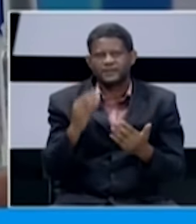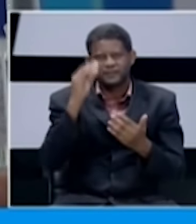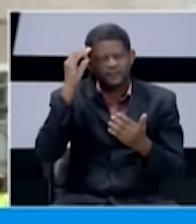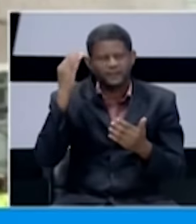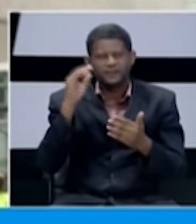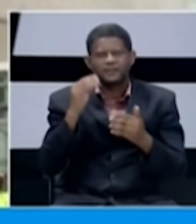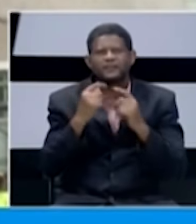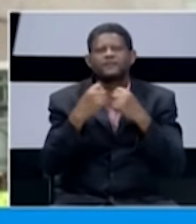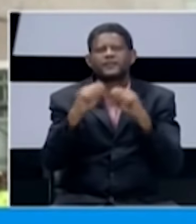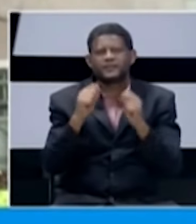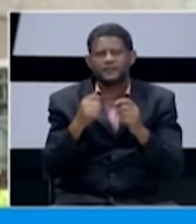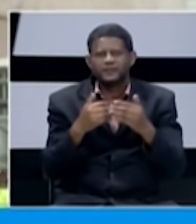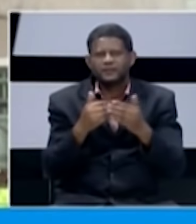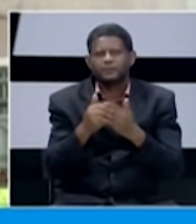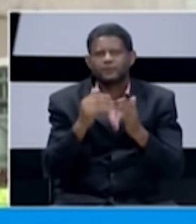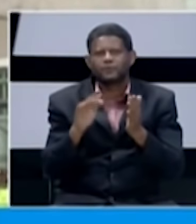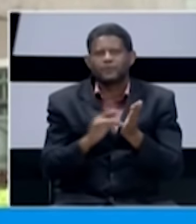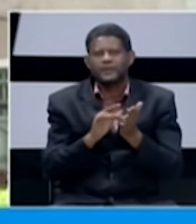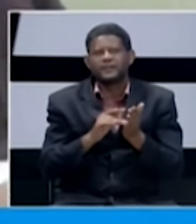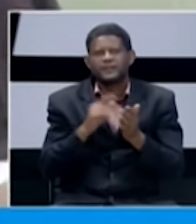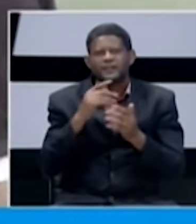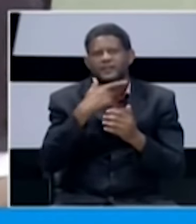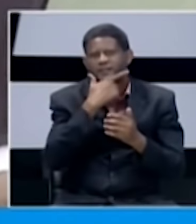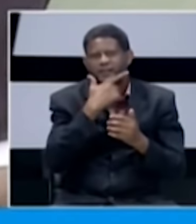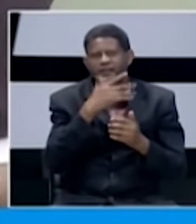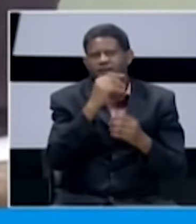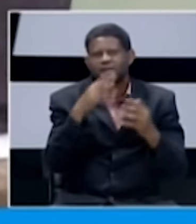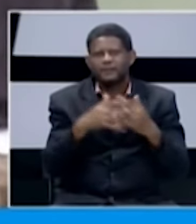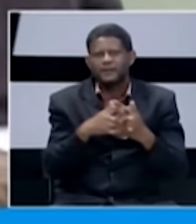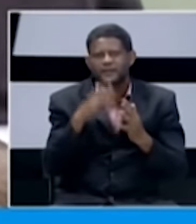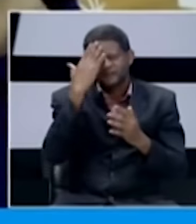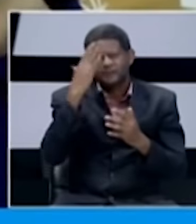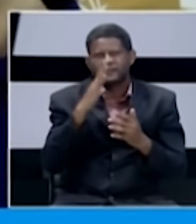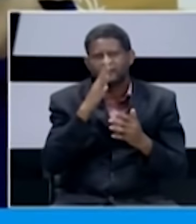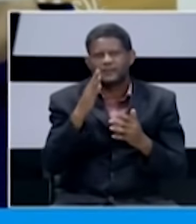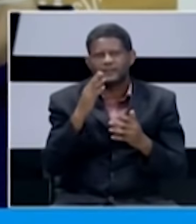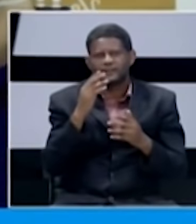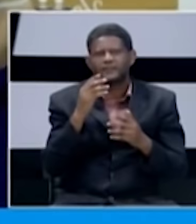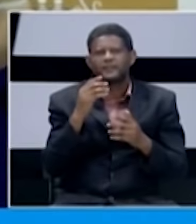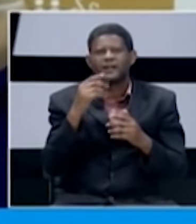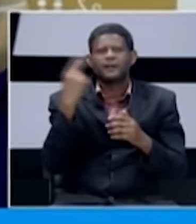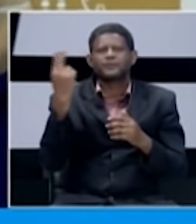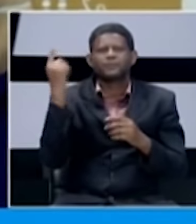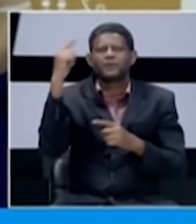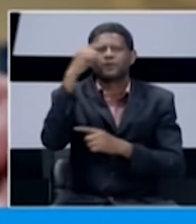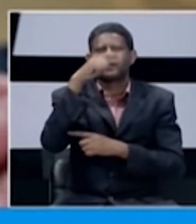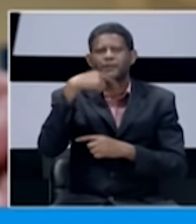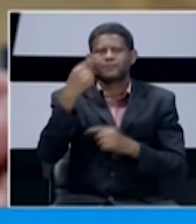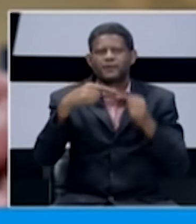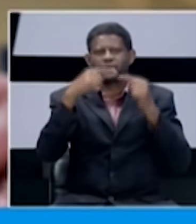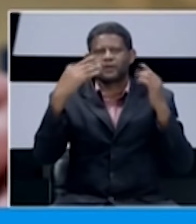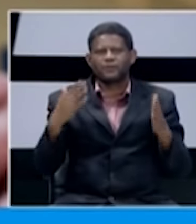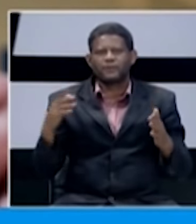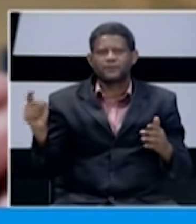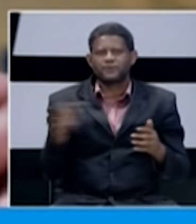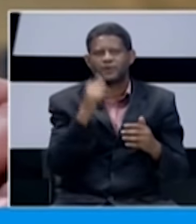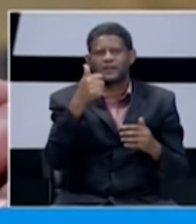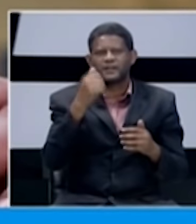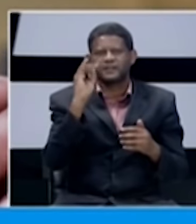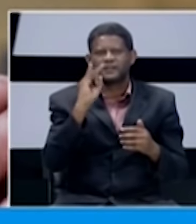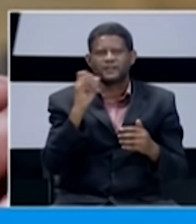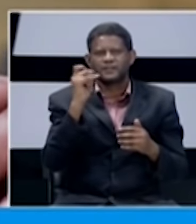ዘቕረበቶ መድሓኒት እንግሊዝን ኣሜሪካን ዘይተረጋገፀ ኣብ ጥቕሚ ውዒላ ብምባል ይቃወማ ከም ዘለዋ እውን